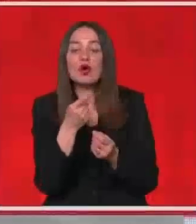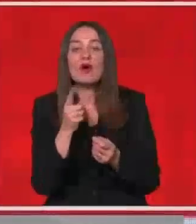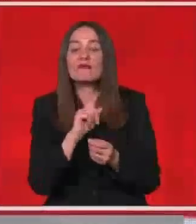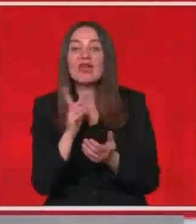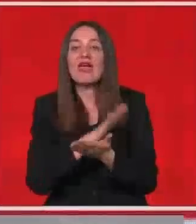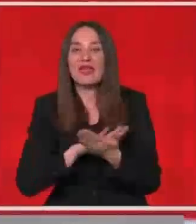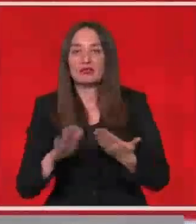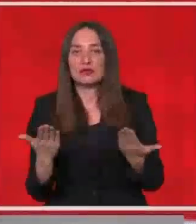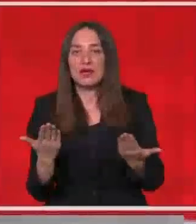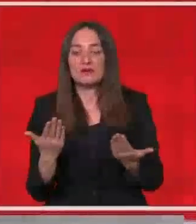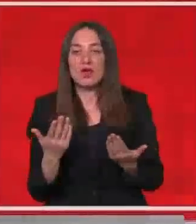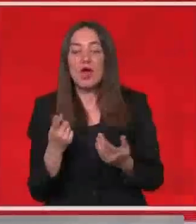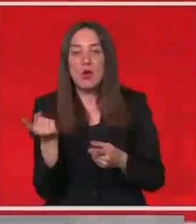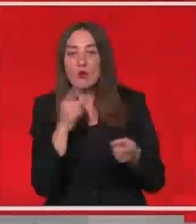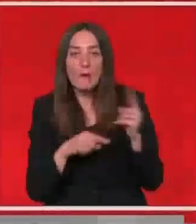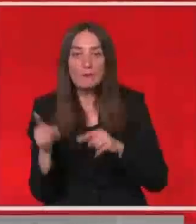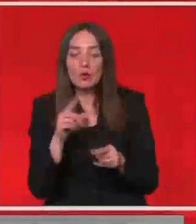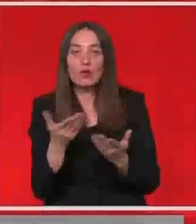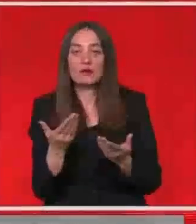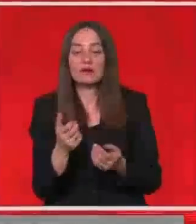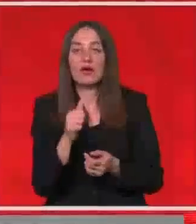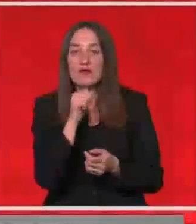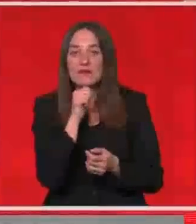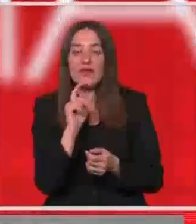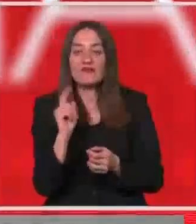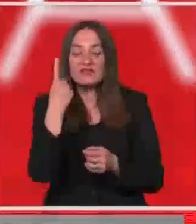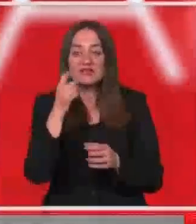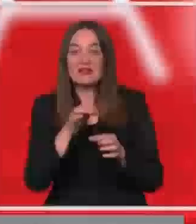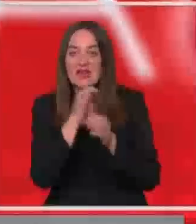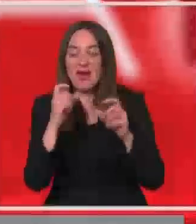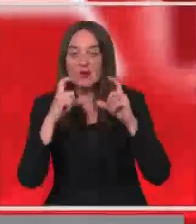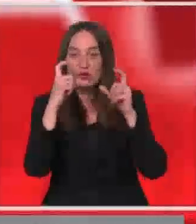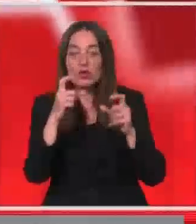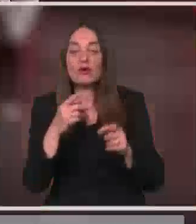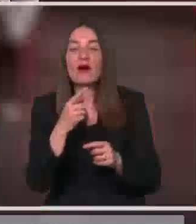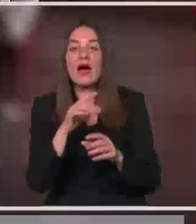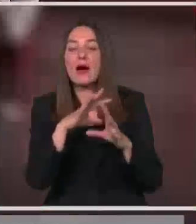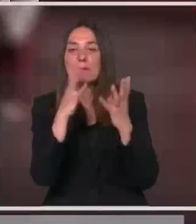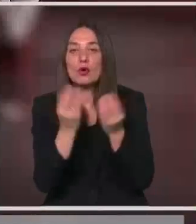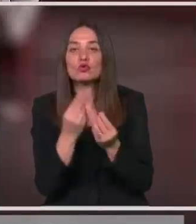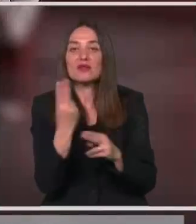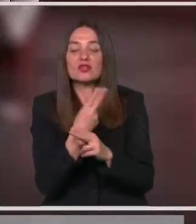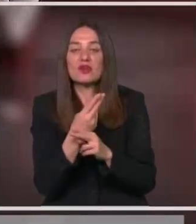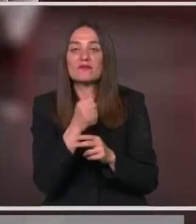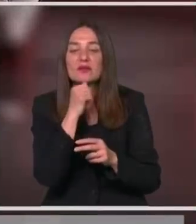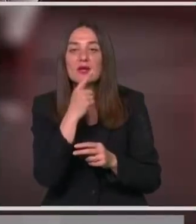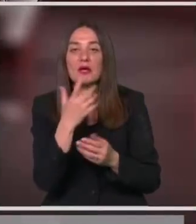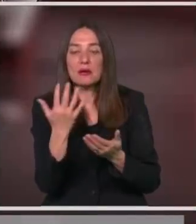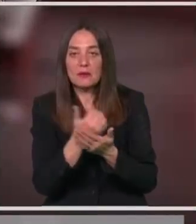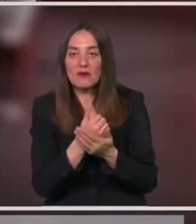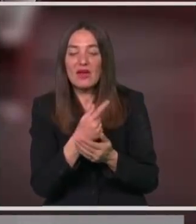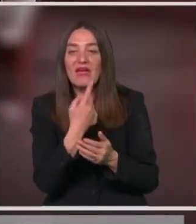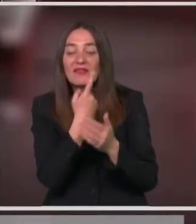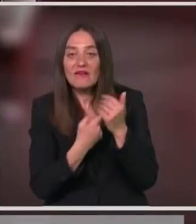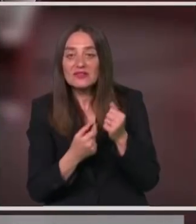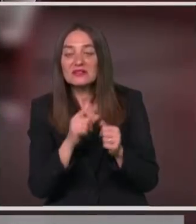sve to jednostavno. Da ukomponujete i visinu javnog duga u odnosu na BDP i deficit, da vidite